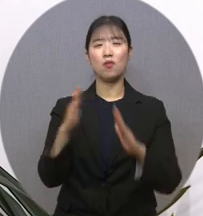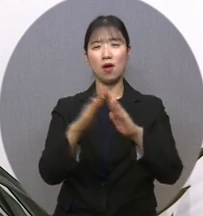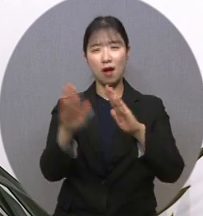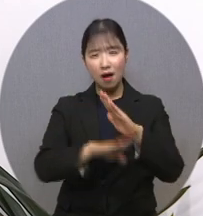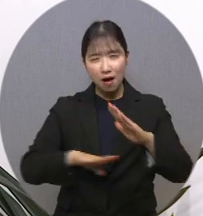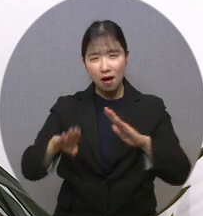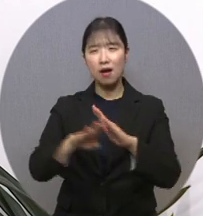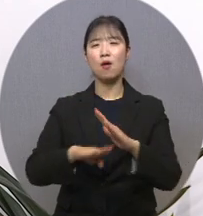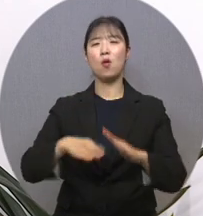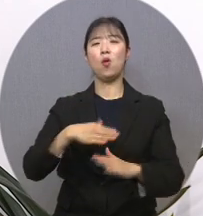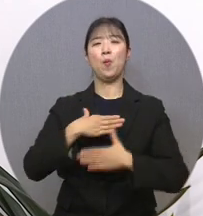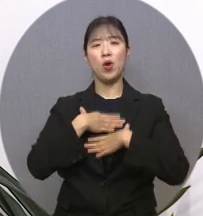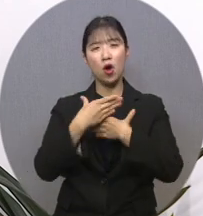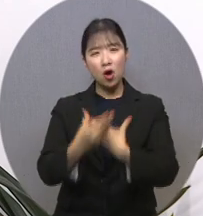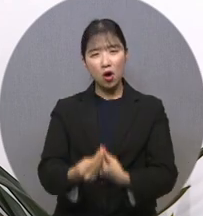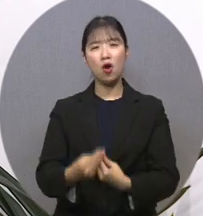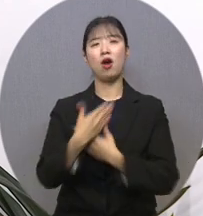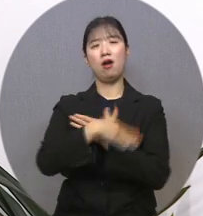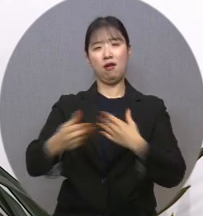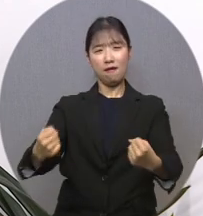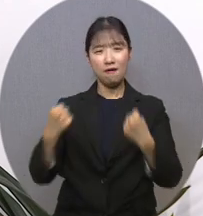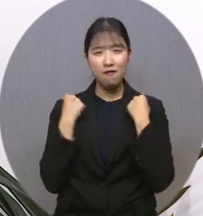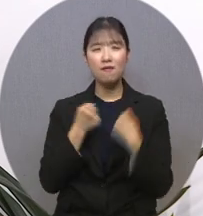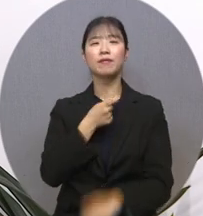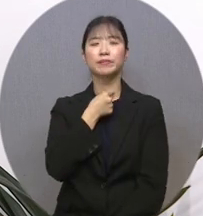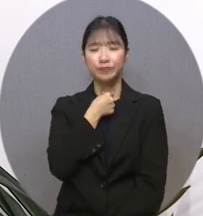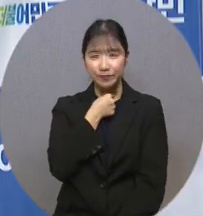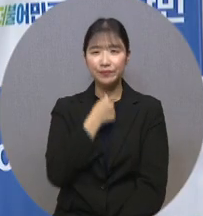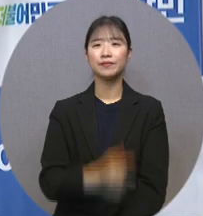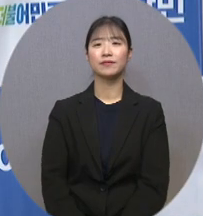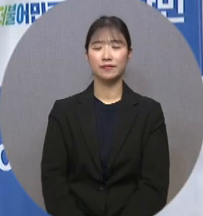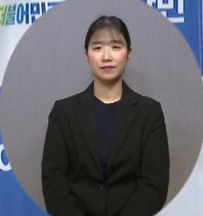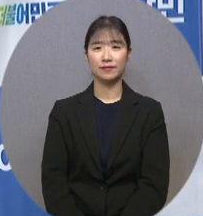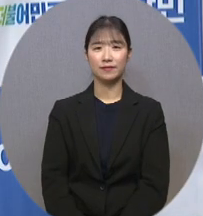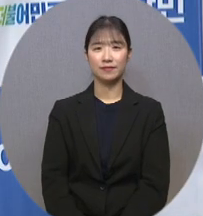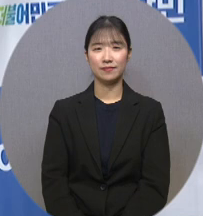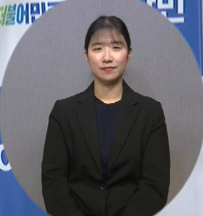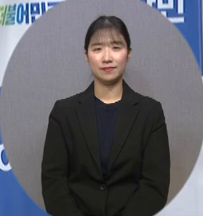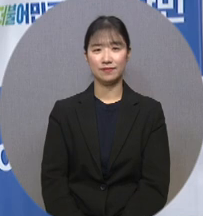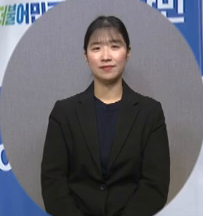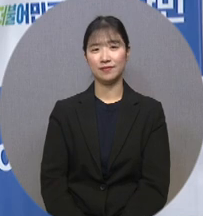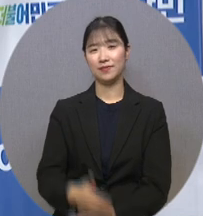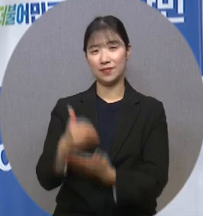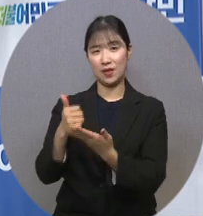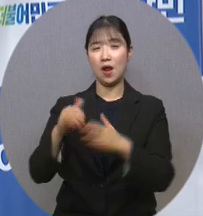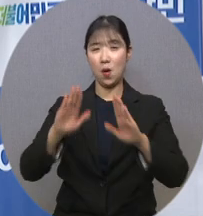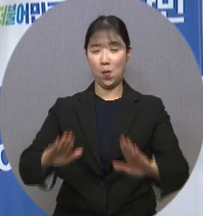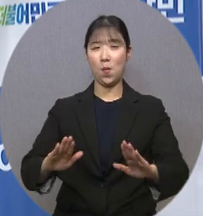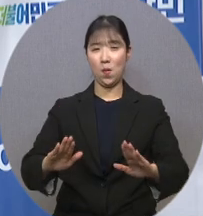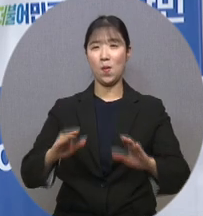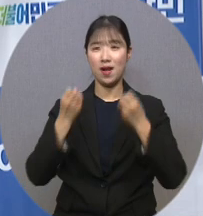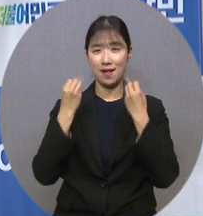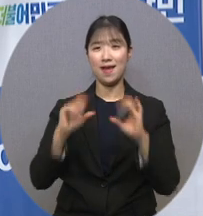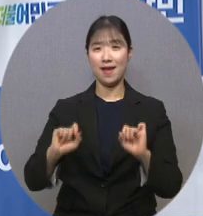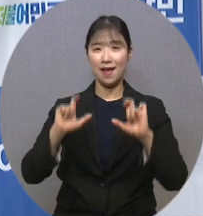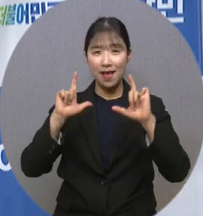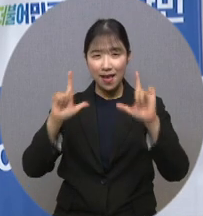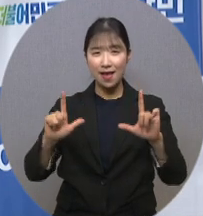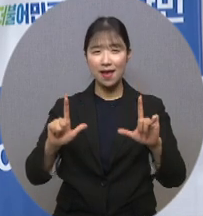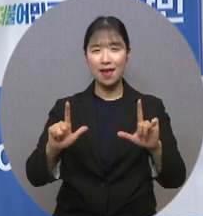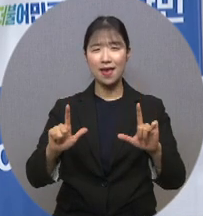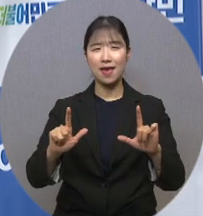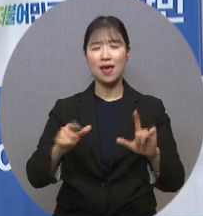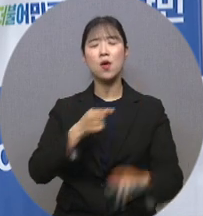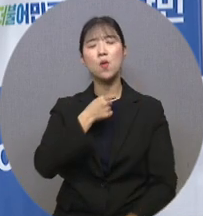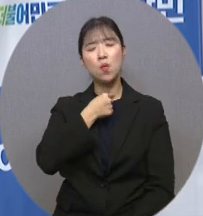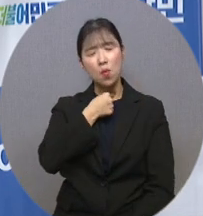편안함과 건강이 함께하기를 빌겠습니다. 네, 의원님 그러면 올 새해 한 해에 새로 이루고 싶은